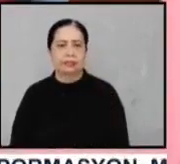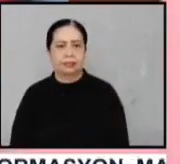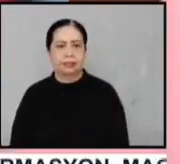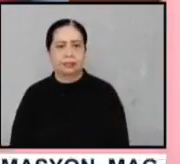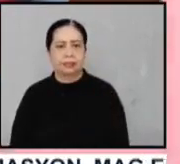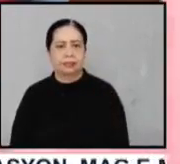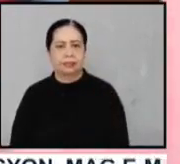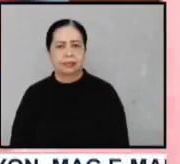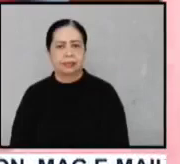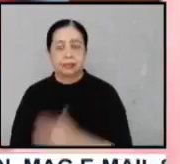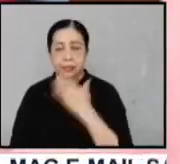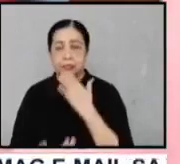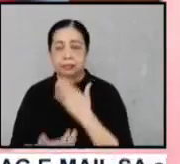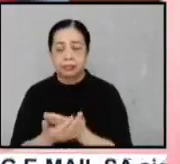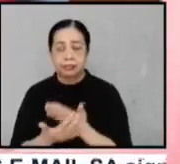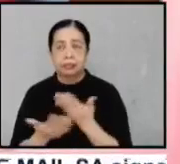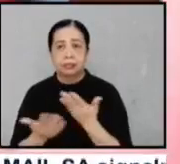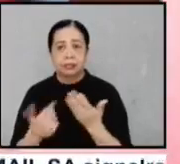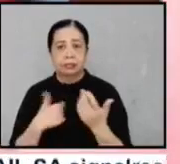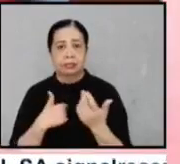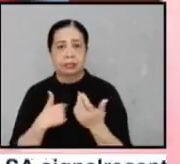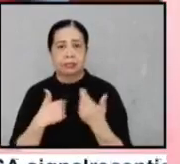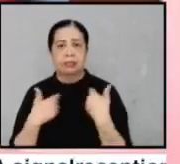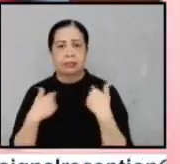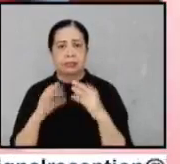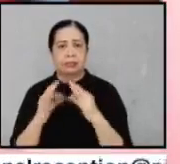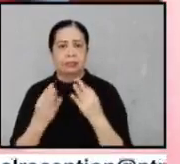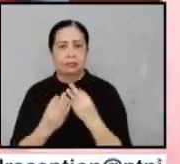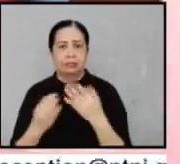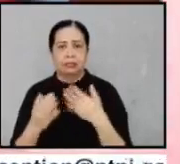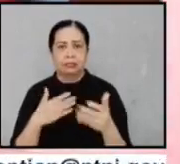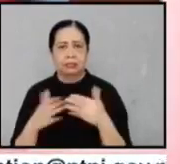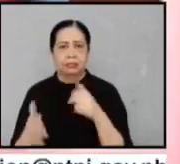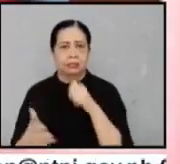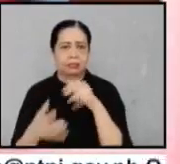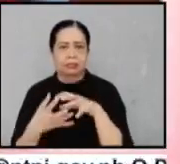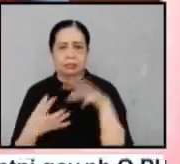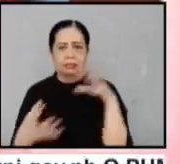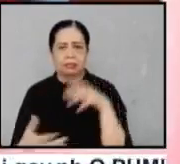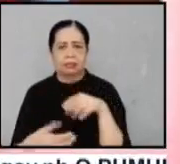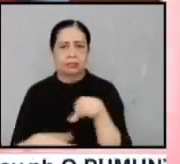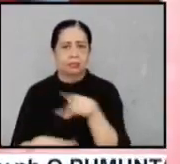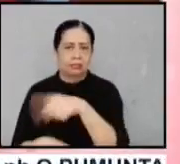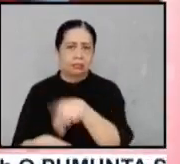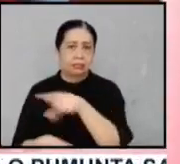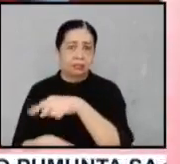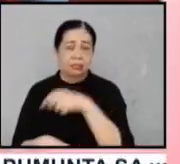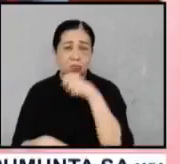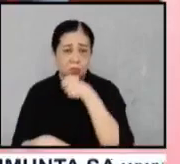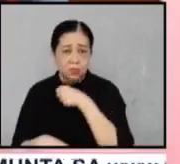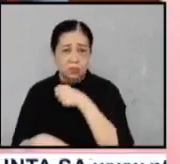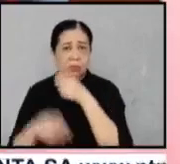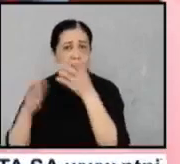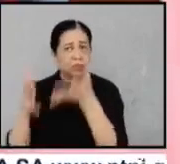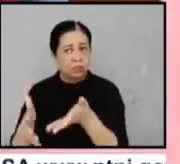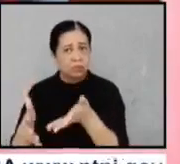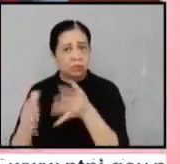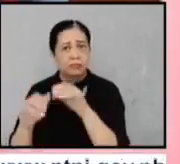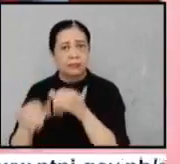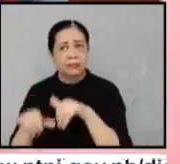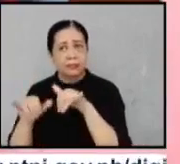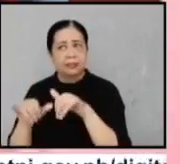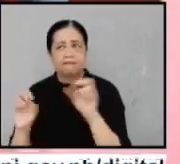mabuti na lang ako may pamilya kahit hindi kami mayaman. So, sila, nandoon, wala